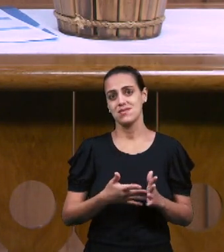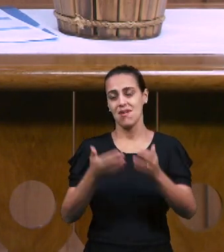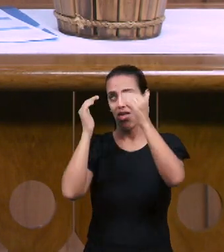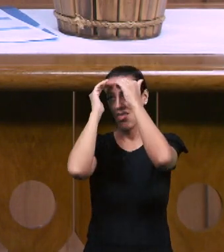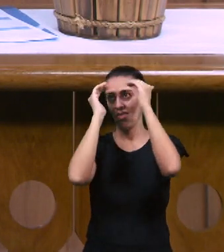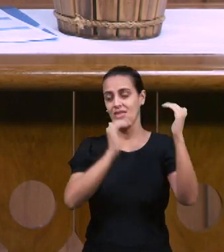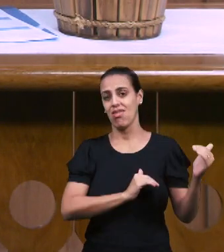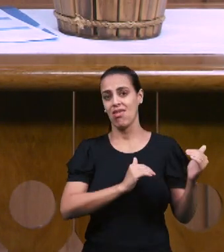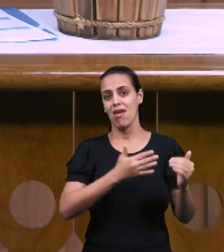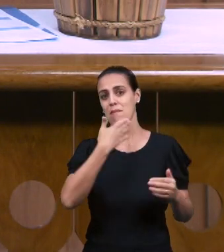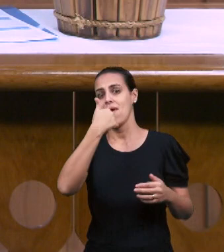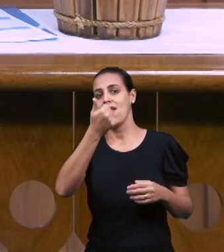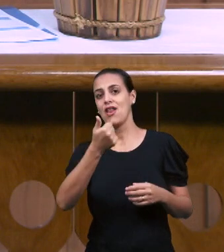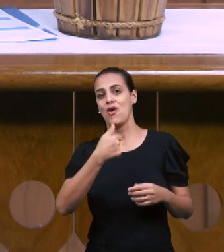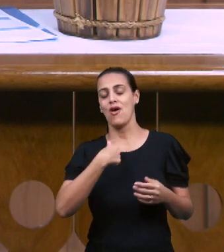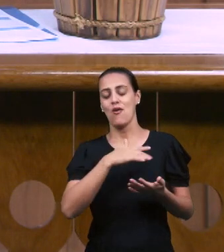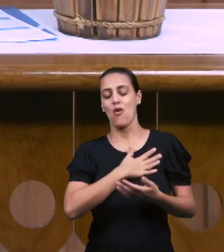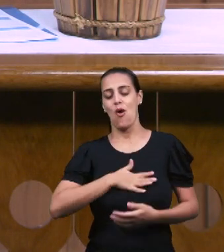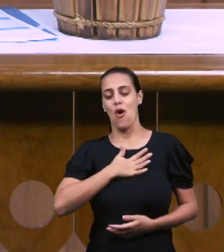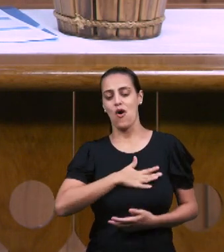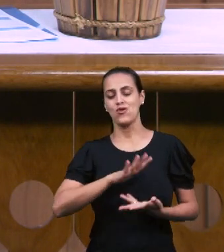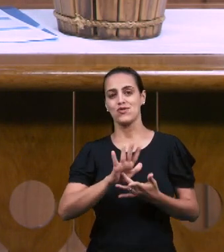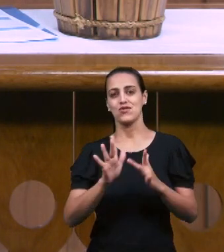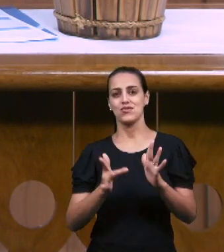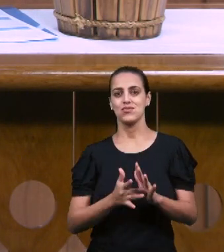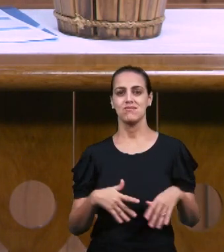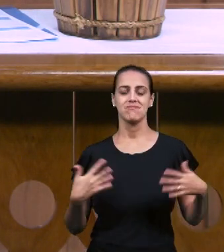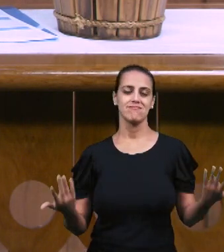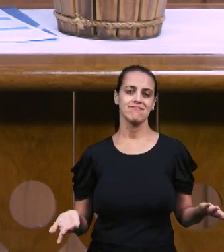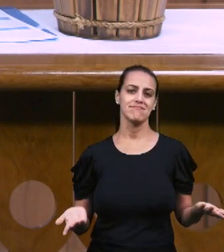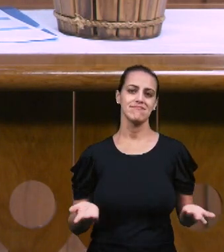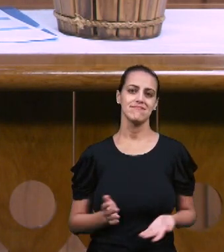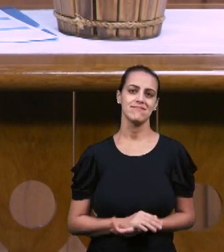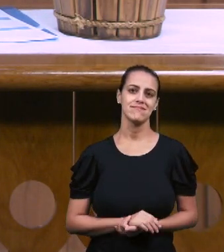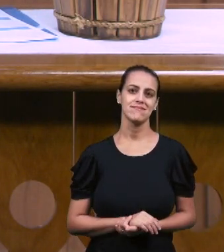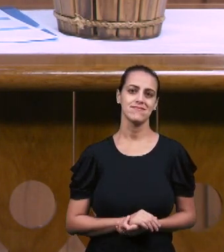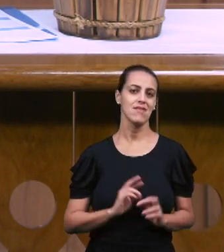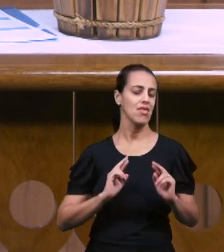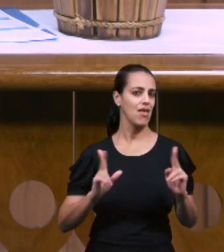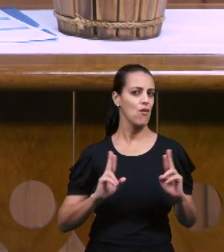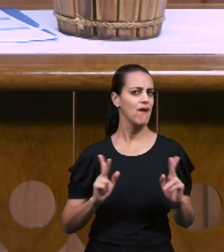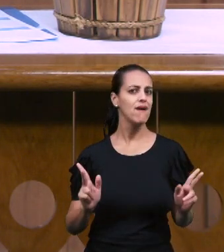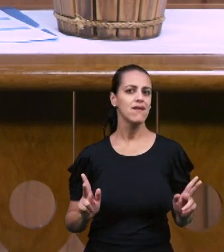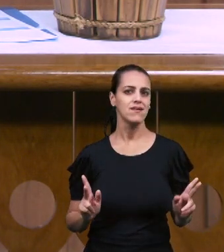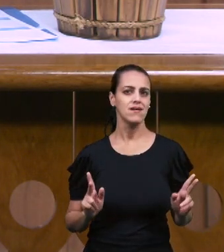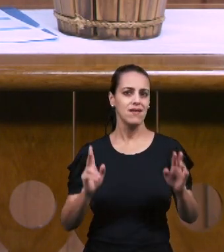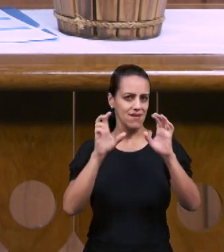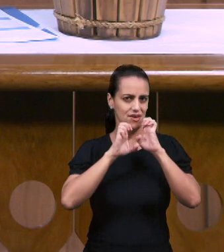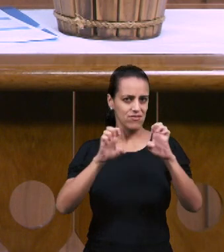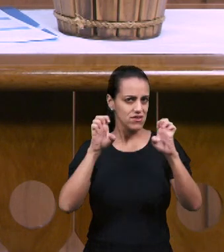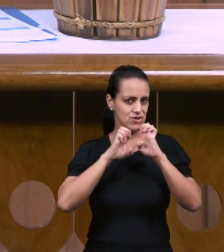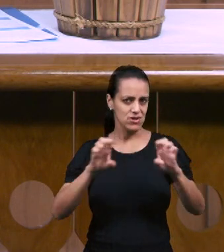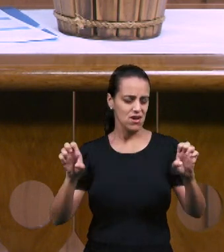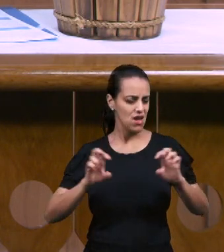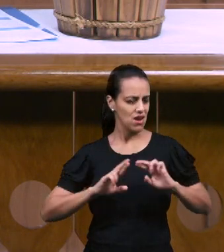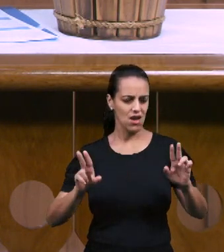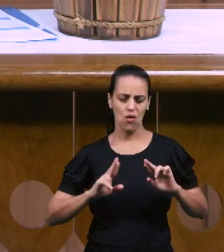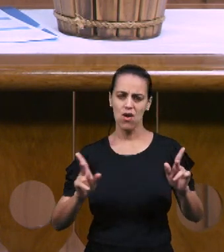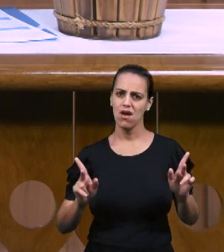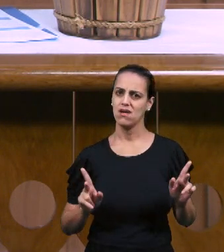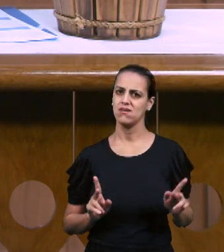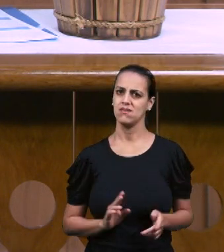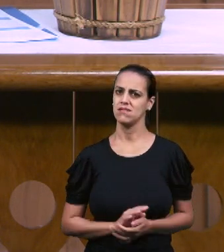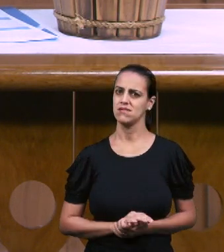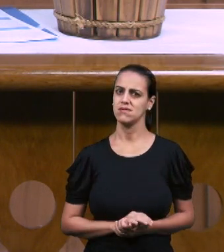Et ils obéissent pour dire qu'ils aiment Jésus. Mais regardez, ce n'est pas comme ça. L'évangile n'est pas cela. L'évangile est